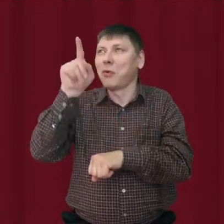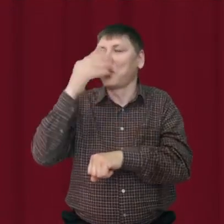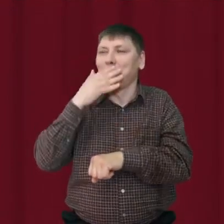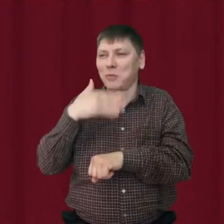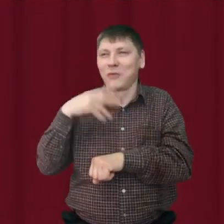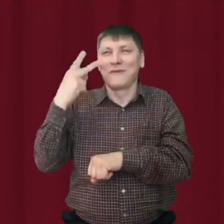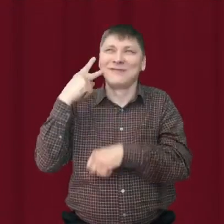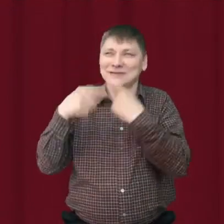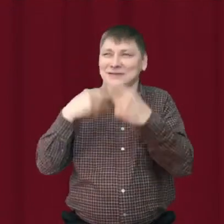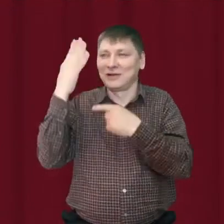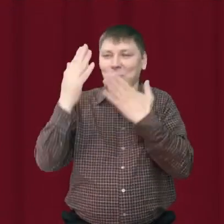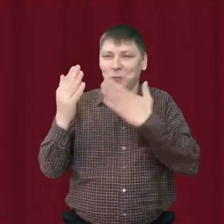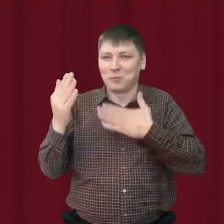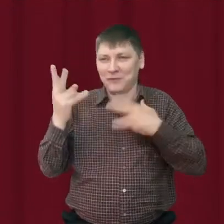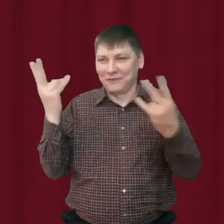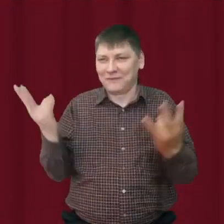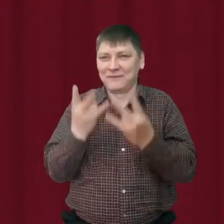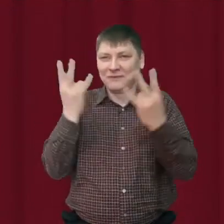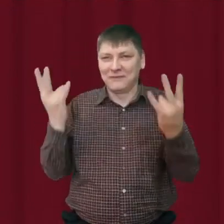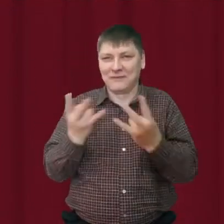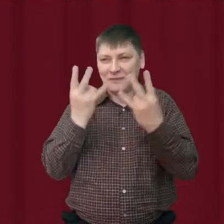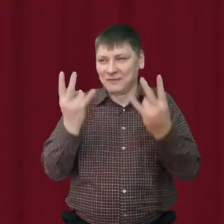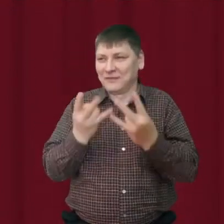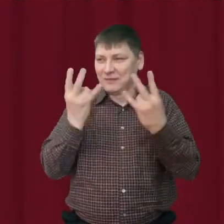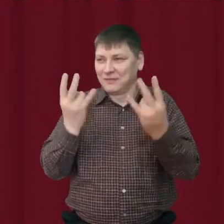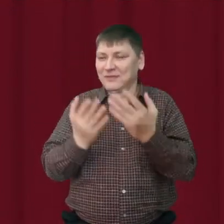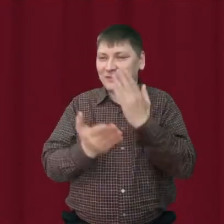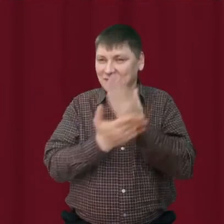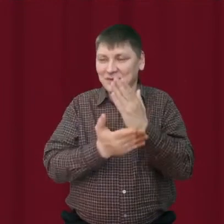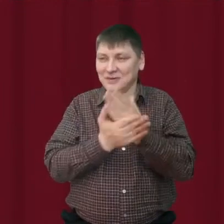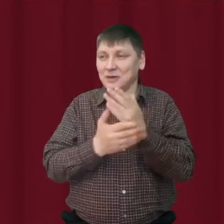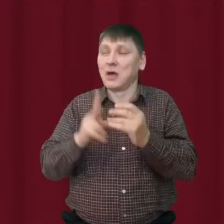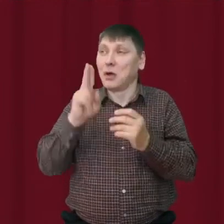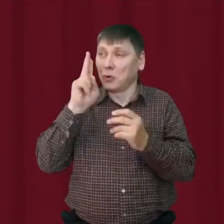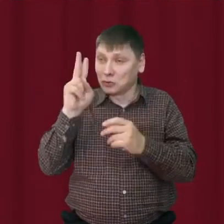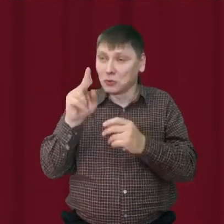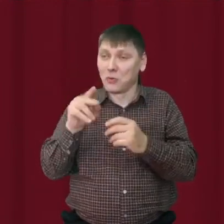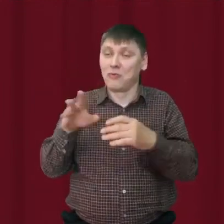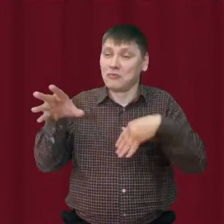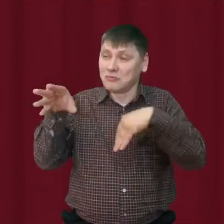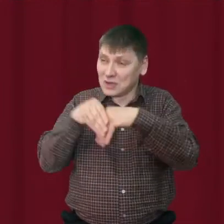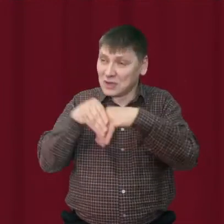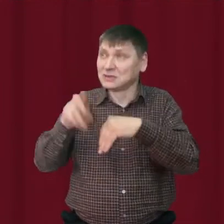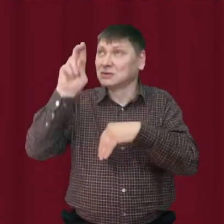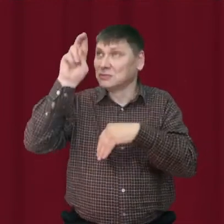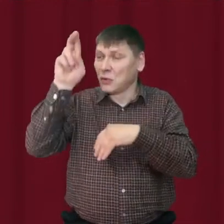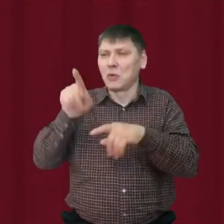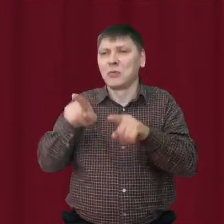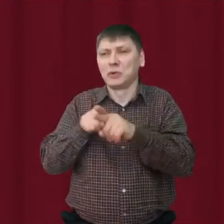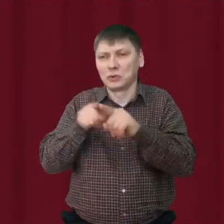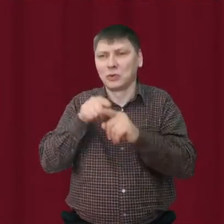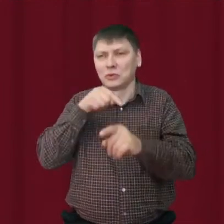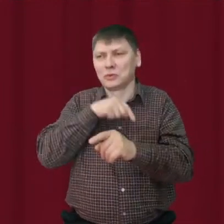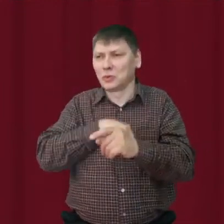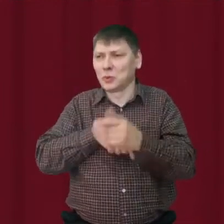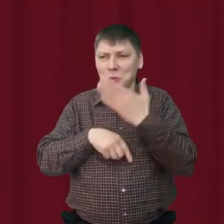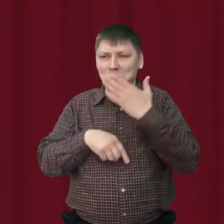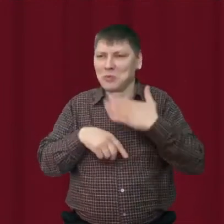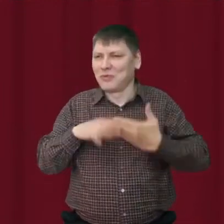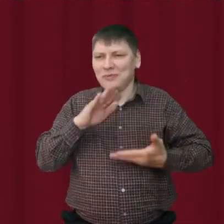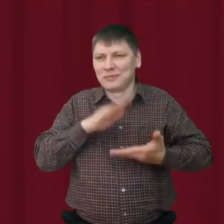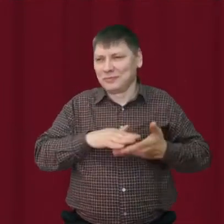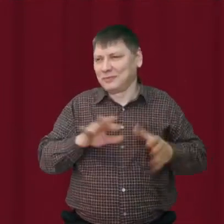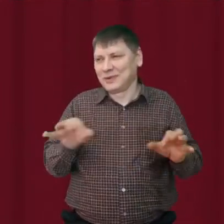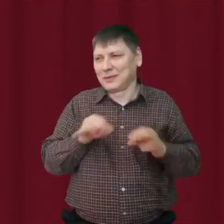всегда действует. А во-вторых, те, которые с Богом, они под действием Божьей силы в своем духе имеют